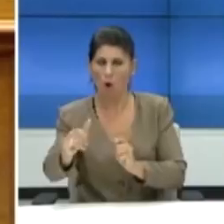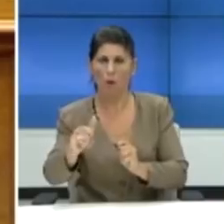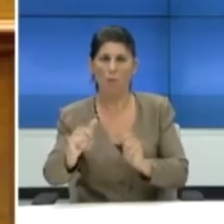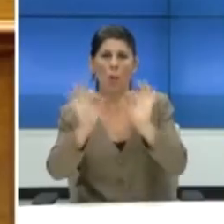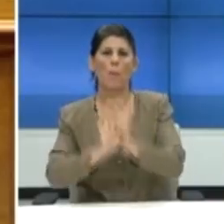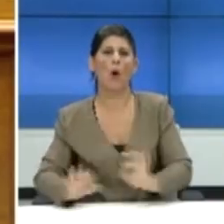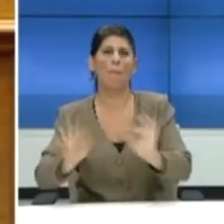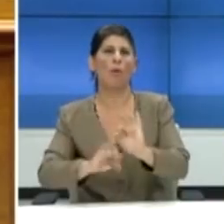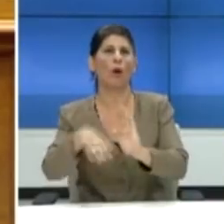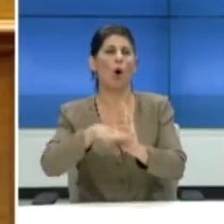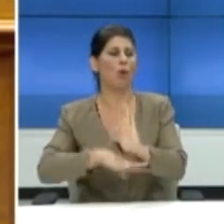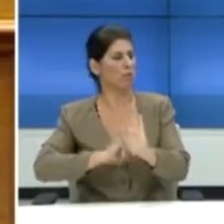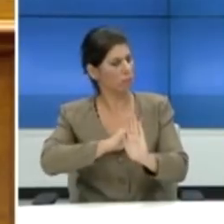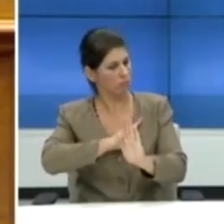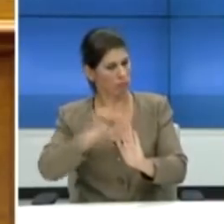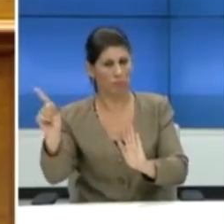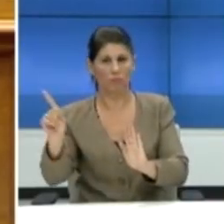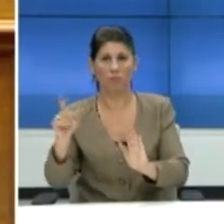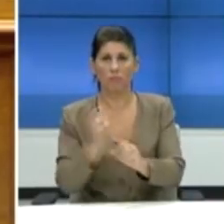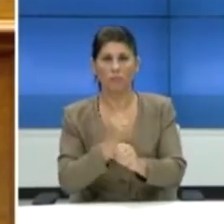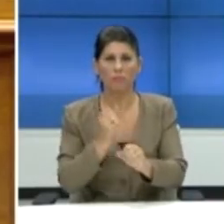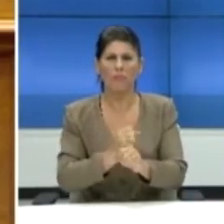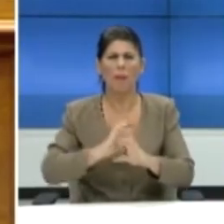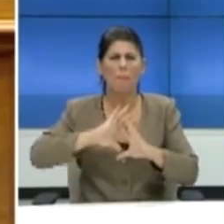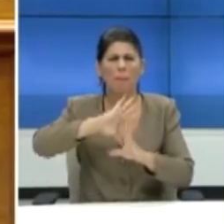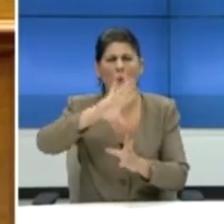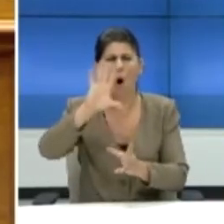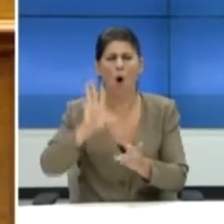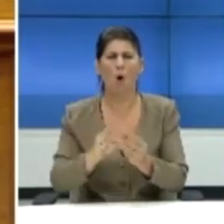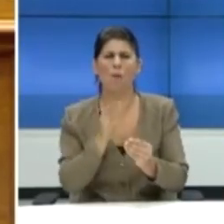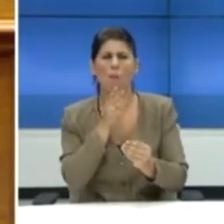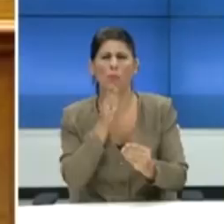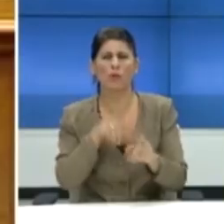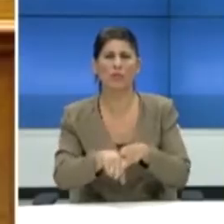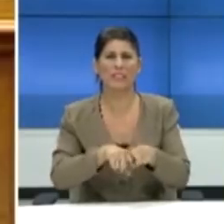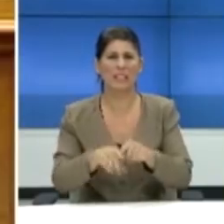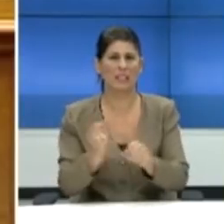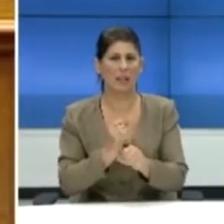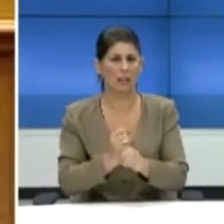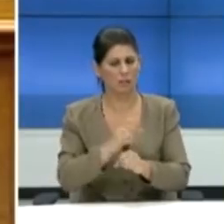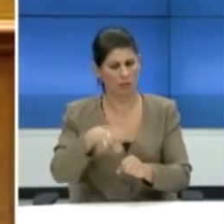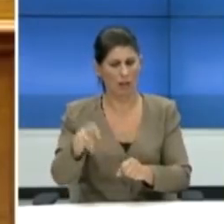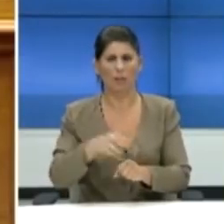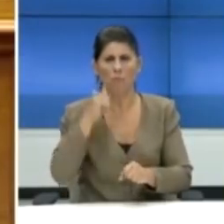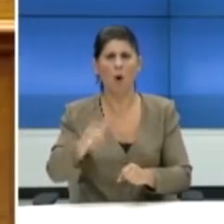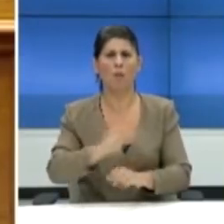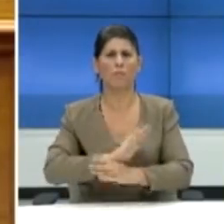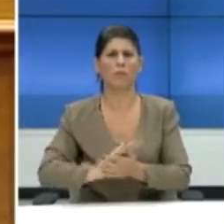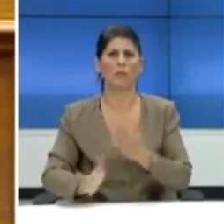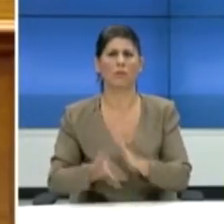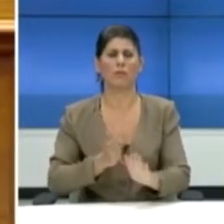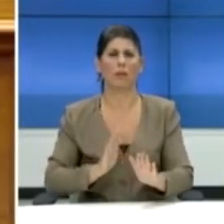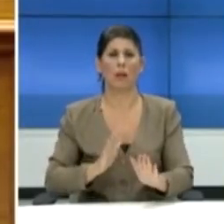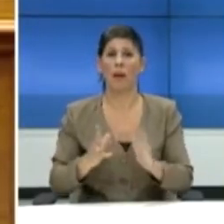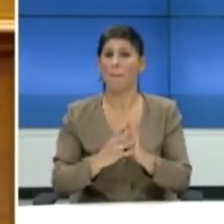και προϋποθέσεις που εργάζονται με παντός είδους προσωρινές σχέσεις εργασίας. Όπως είναι οι